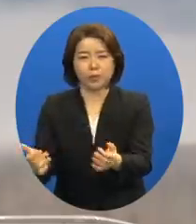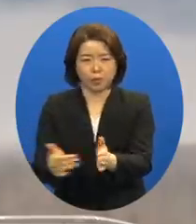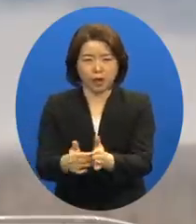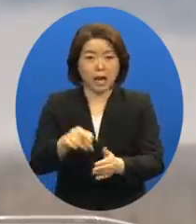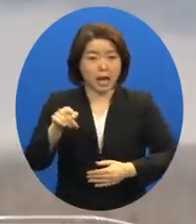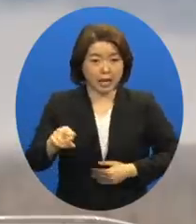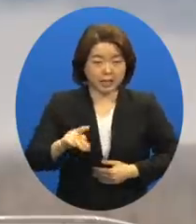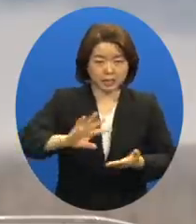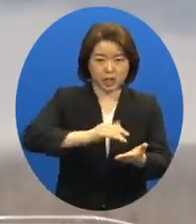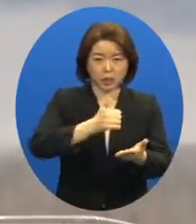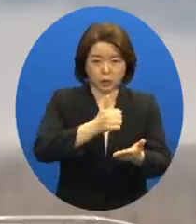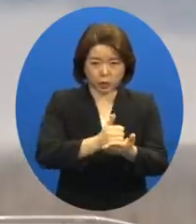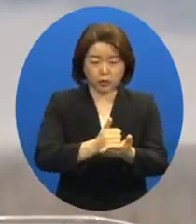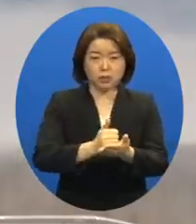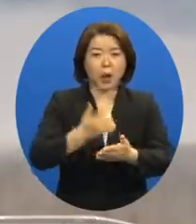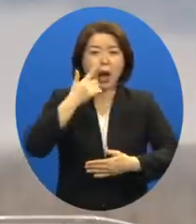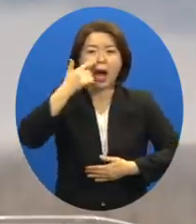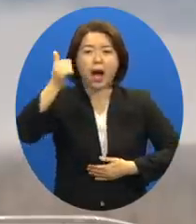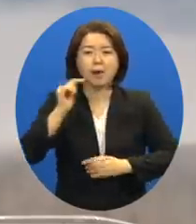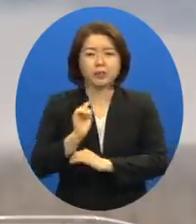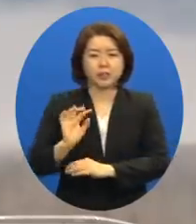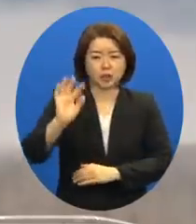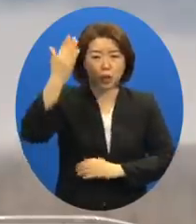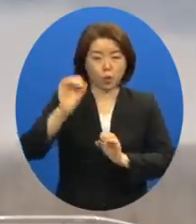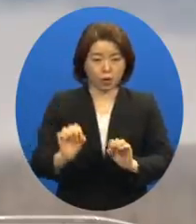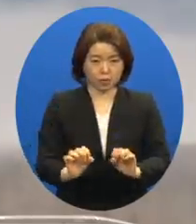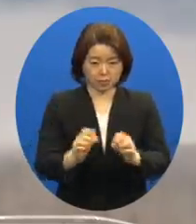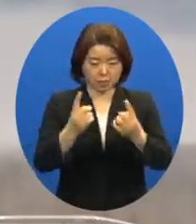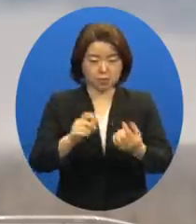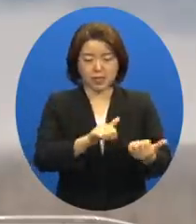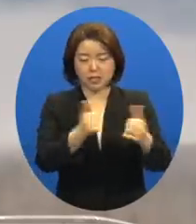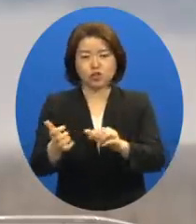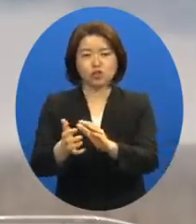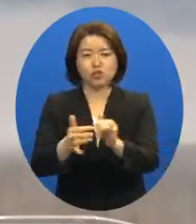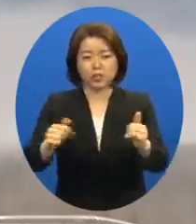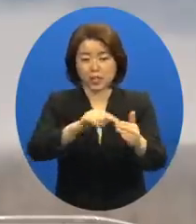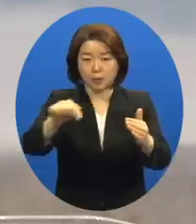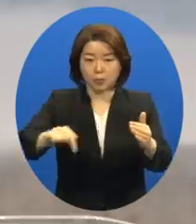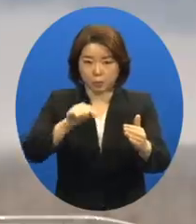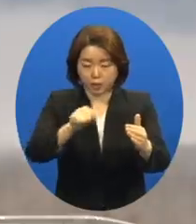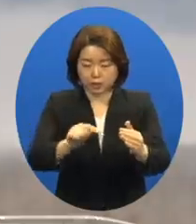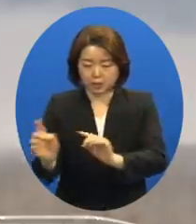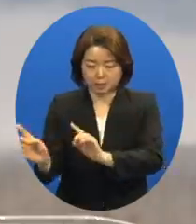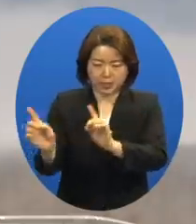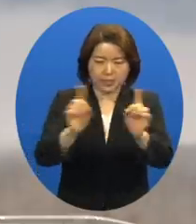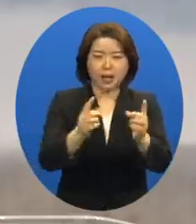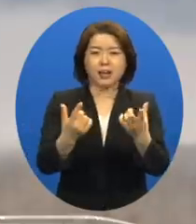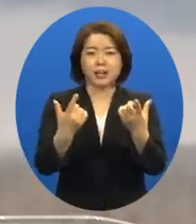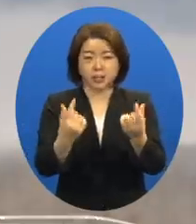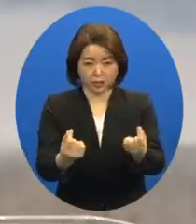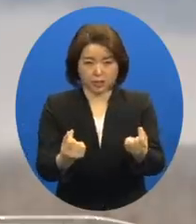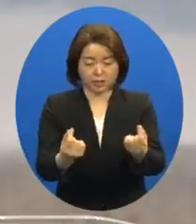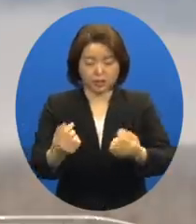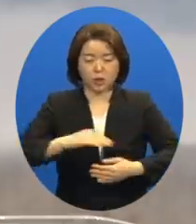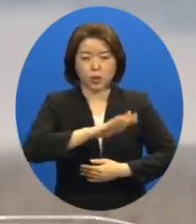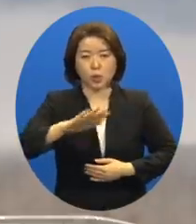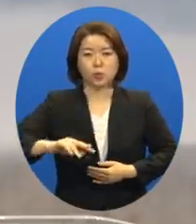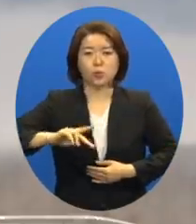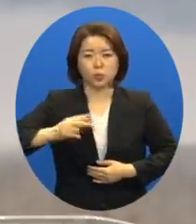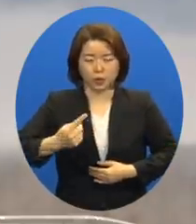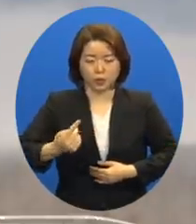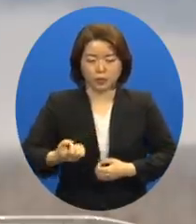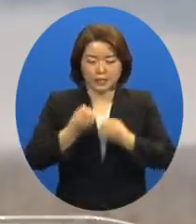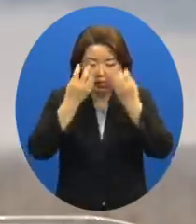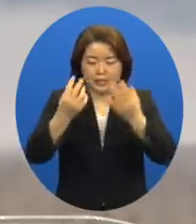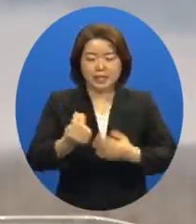그것은 그리스도께서 아버지의 영광으로 말미암아 죽은 사람들 가운데서 살아나신 것과 같이 우리도 또한